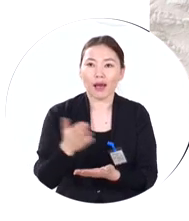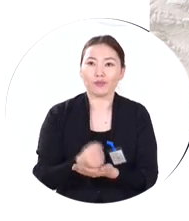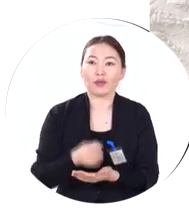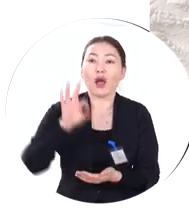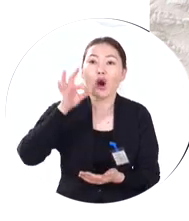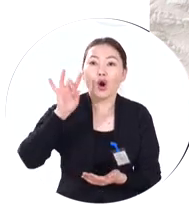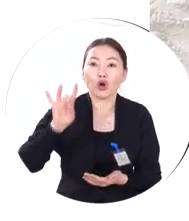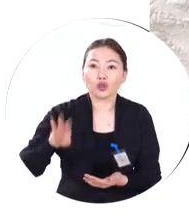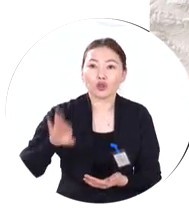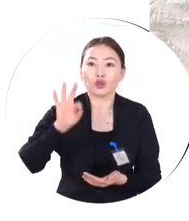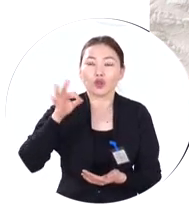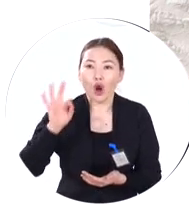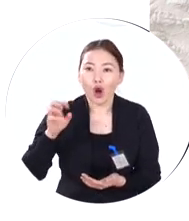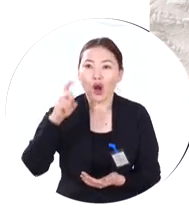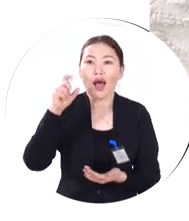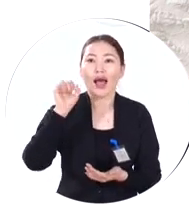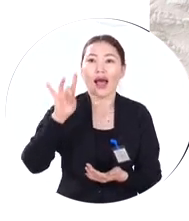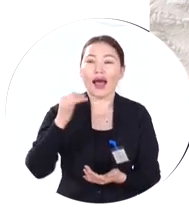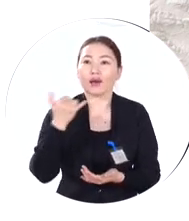харуулуудыг харьяалан захирна.